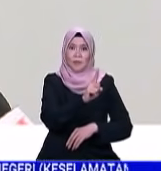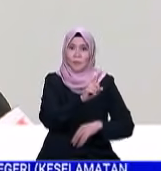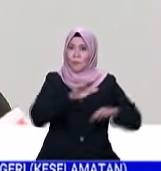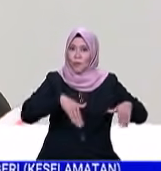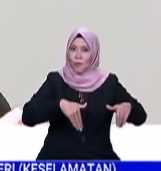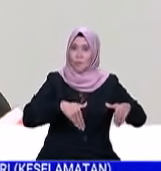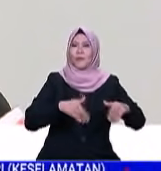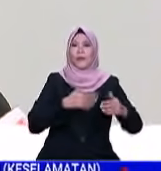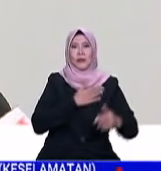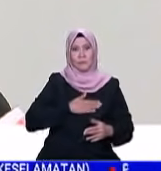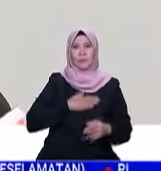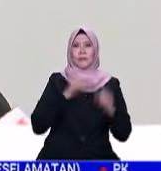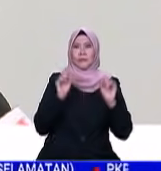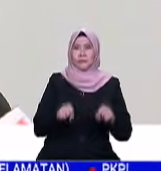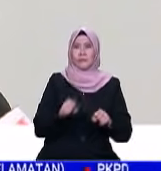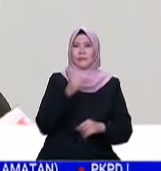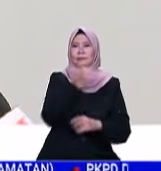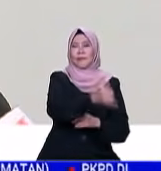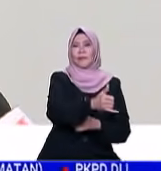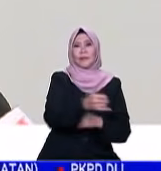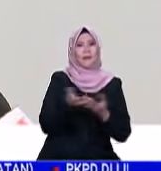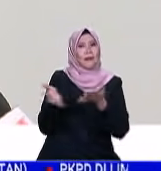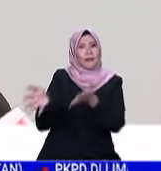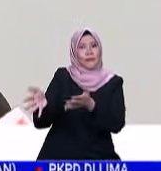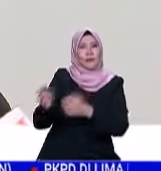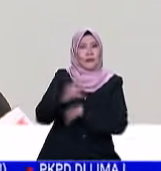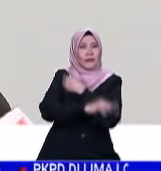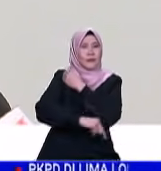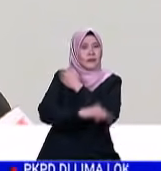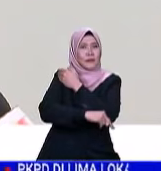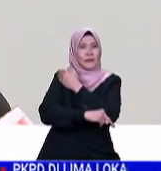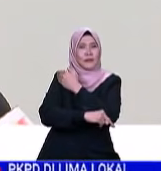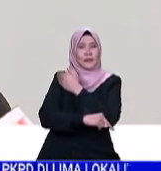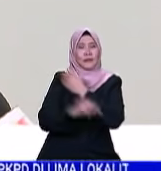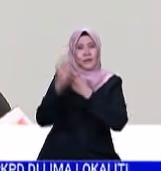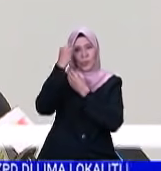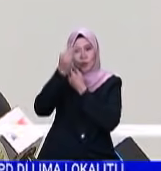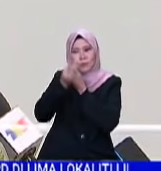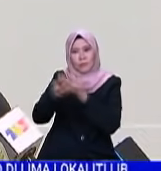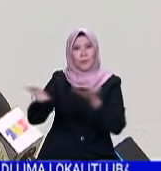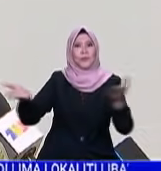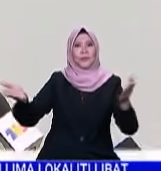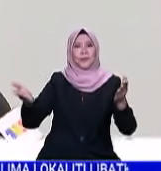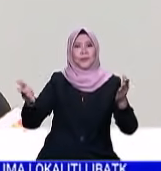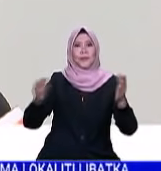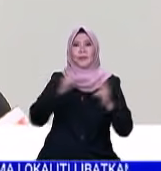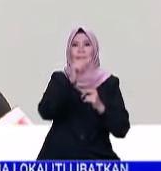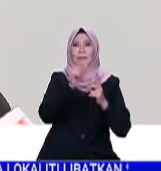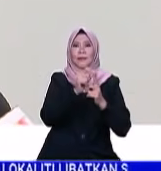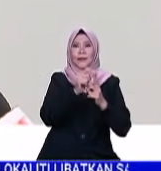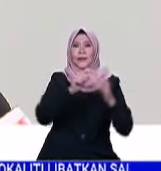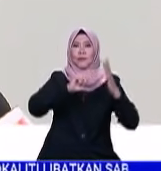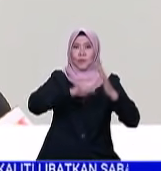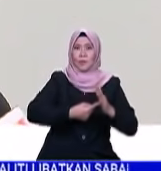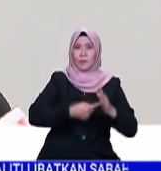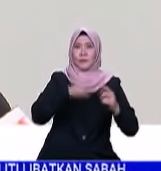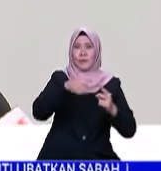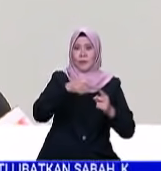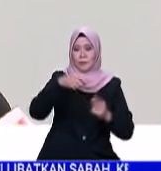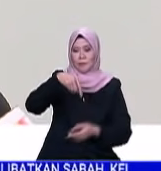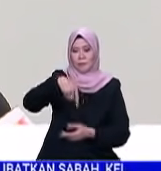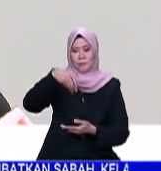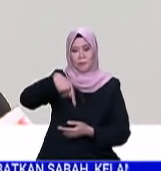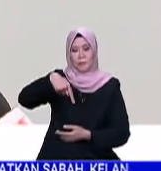mereka, dan kita serah kepada negeri-negeri untuk membuat pengumuman tarikh pelaksanaan dan juga